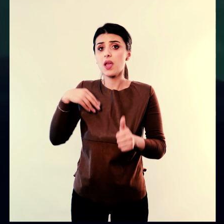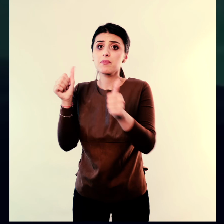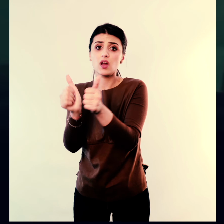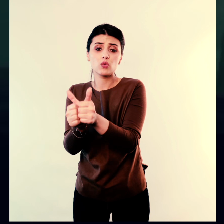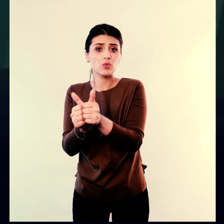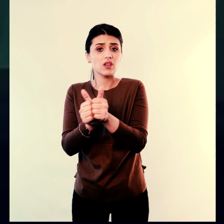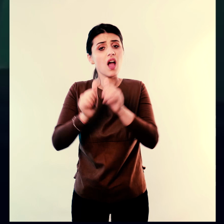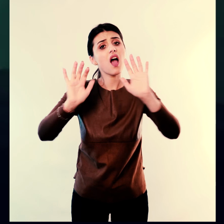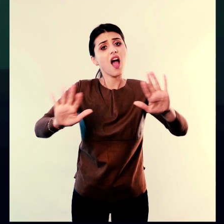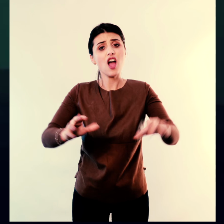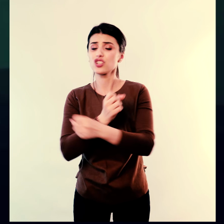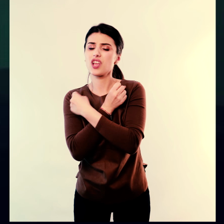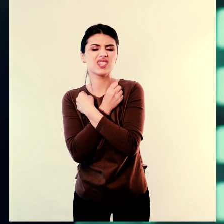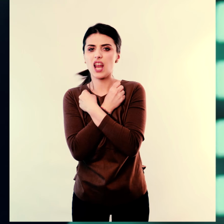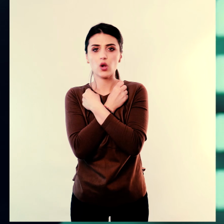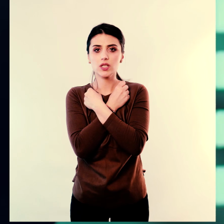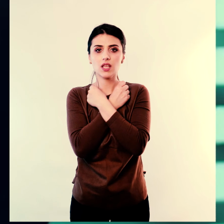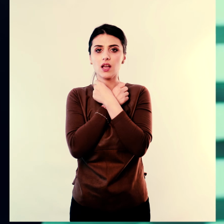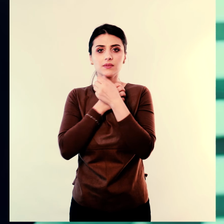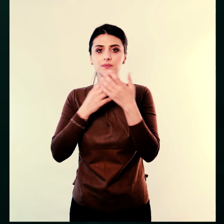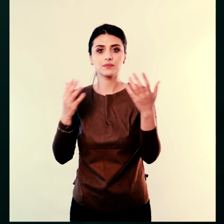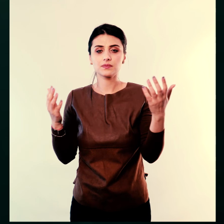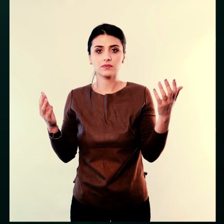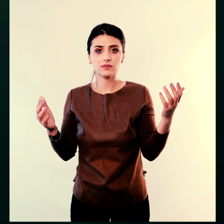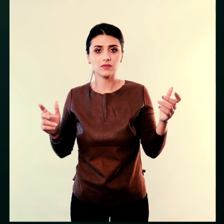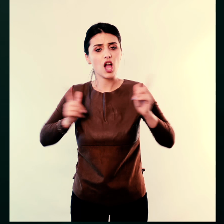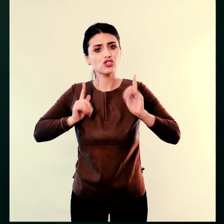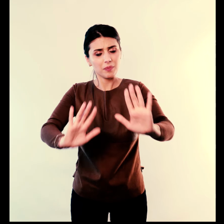ea, eu sunt cu ea. Șchioarnă-și proastivie.